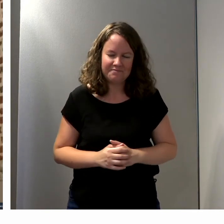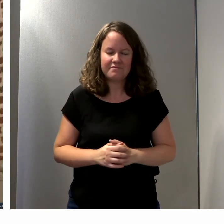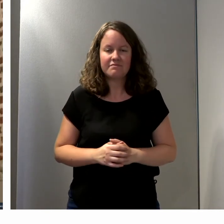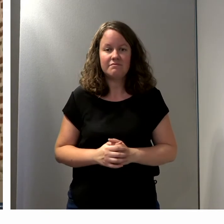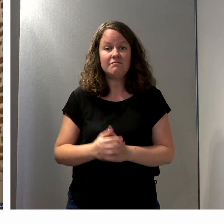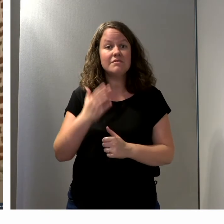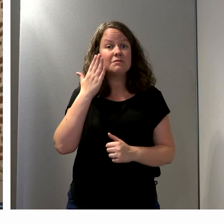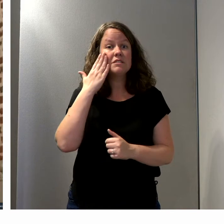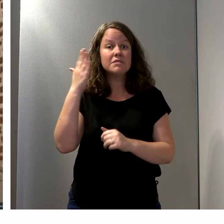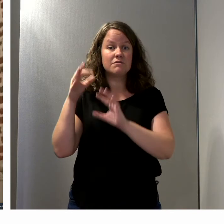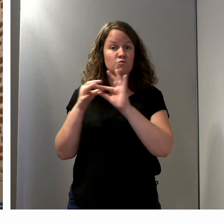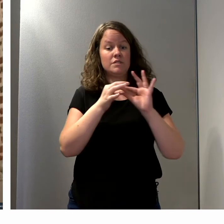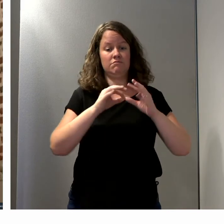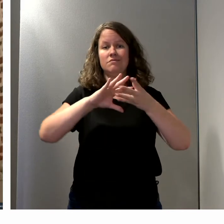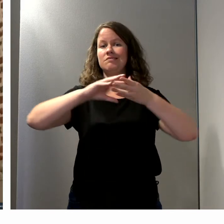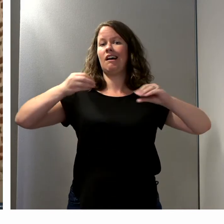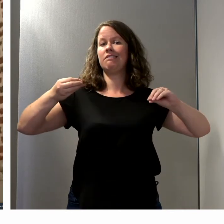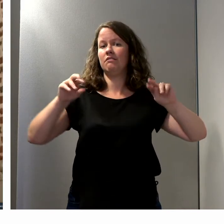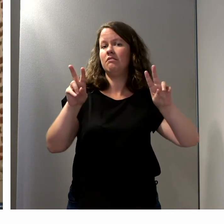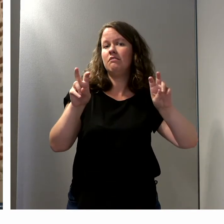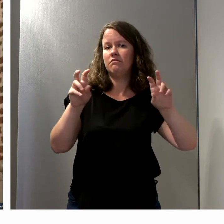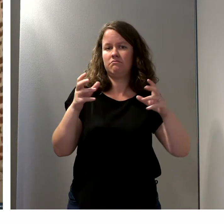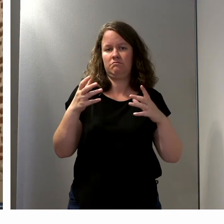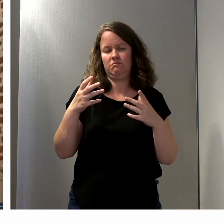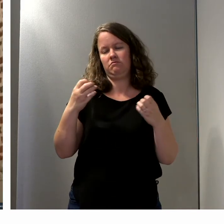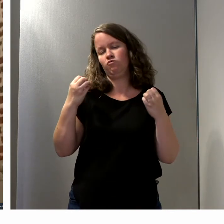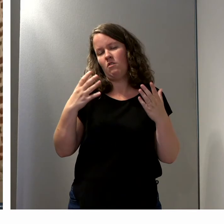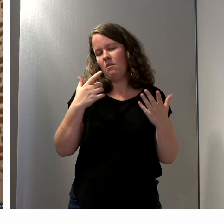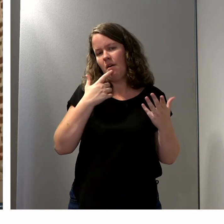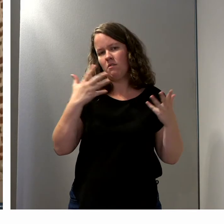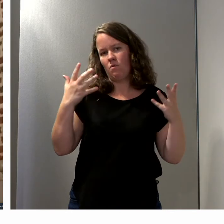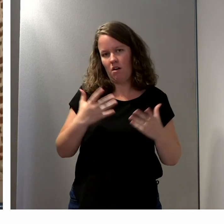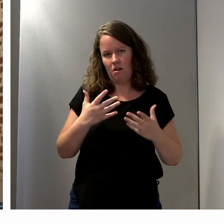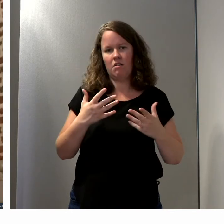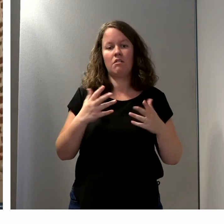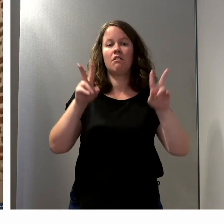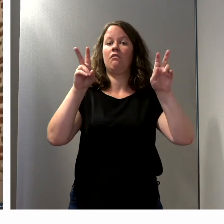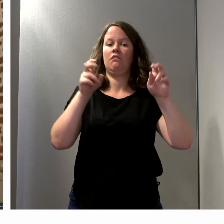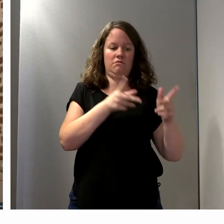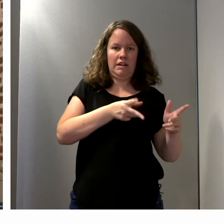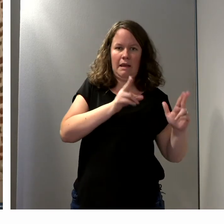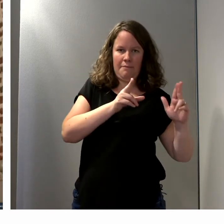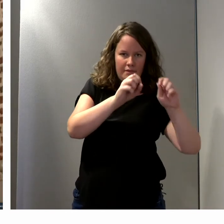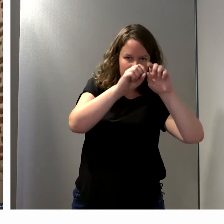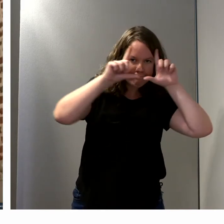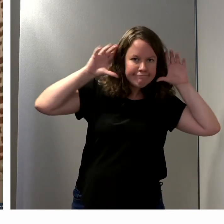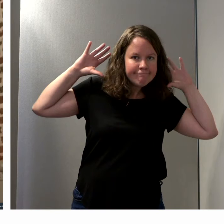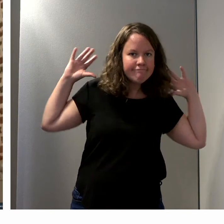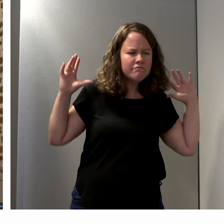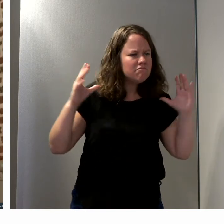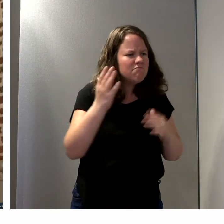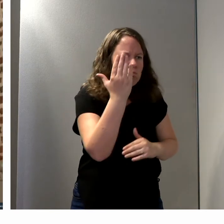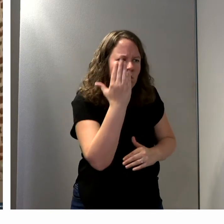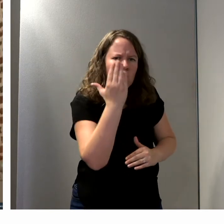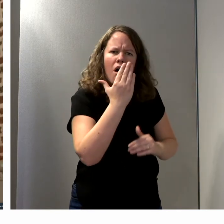gros, si je rebondis sur le design, hein, c'est quelques grandes étapes qui se répètent souvent. Hein. C'est la première étape d'immersion, où on essaie de documenter le besoin, la situation,